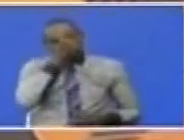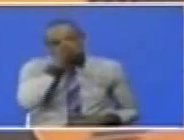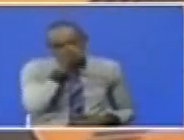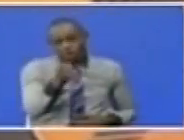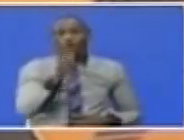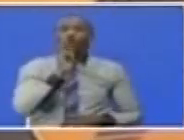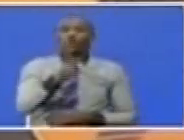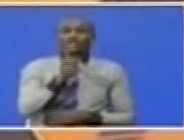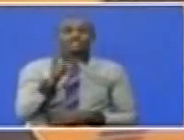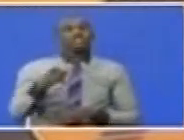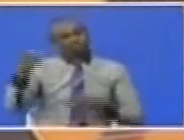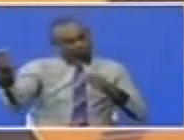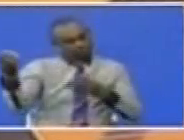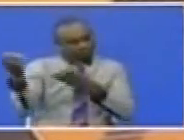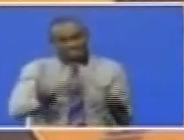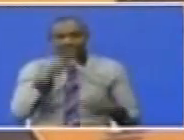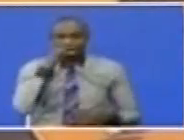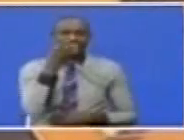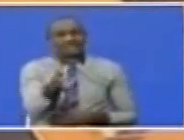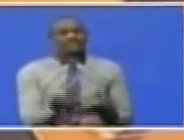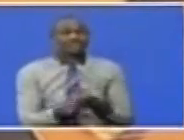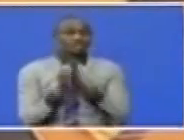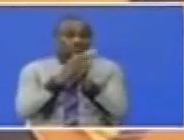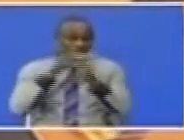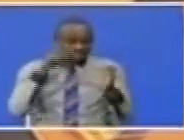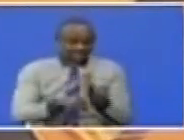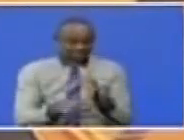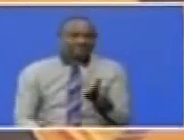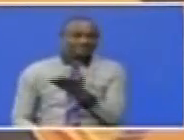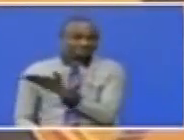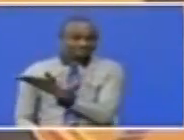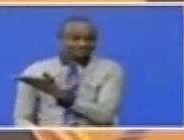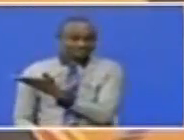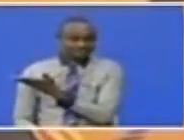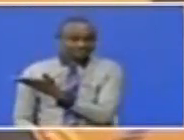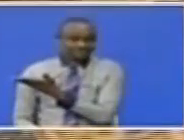maagizo ya kujisalimisha. Mark na Maswa na taarifa zaidi.